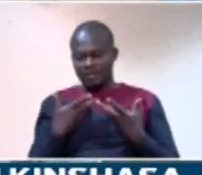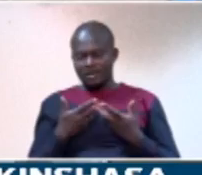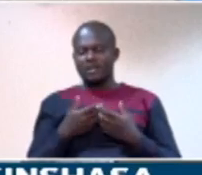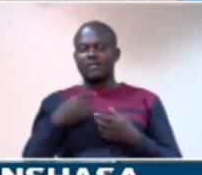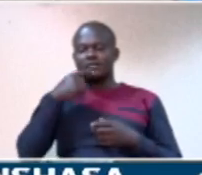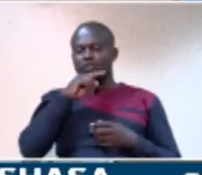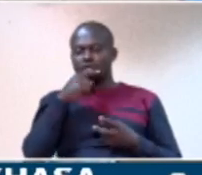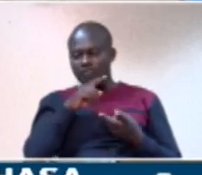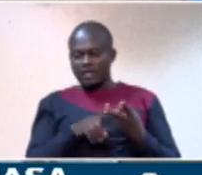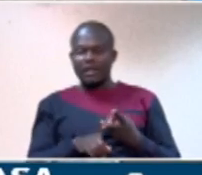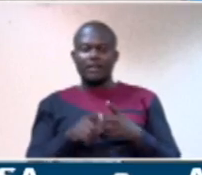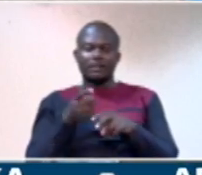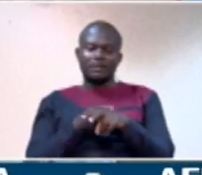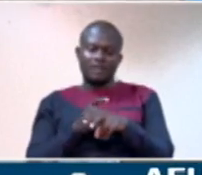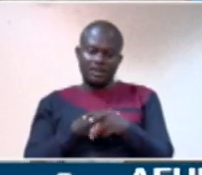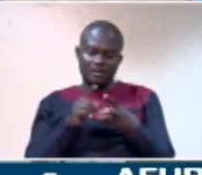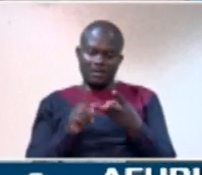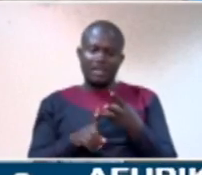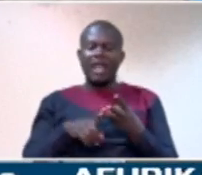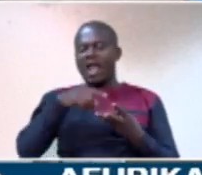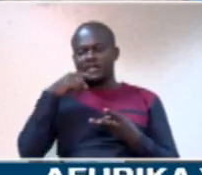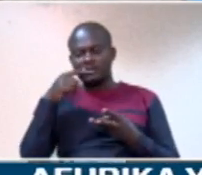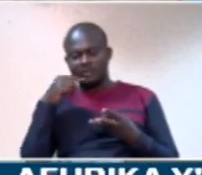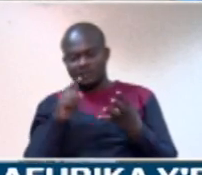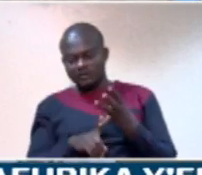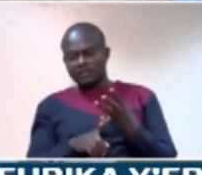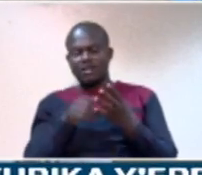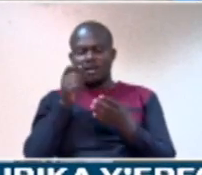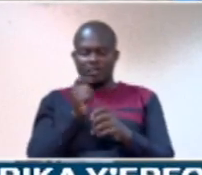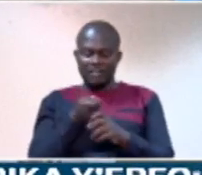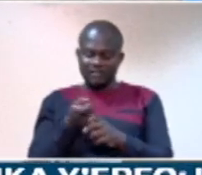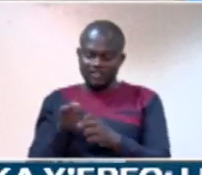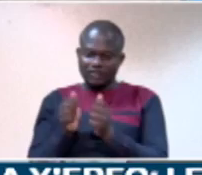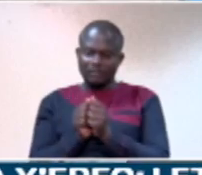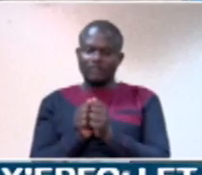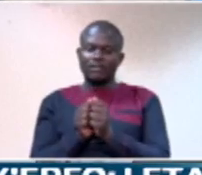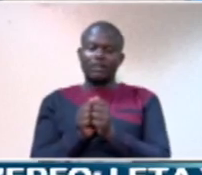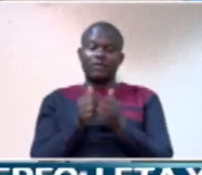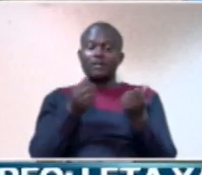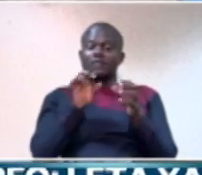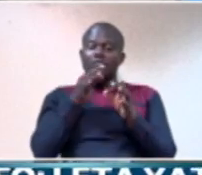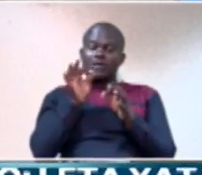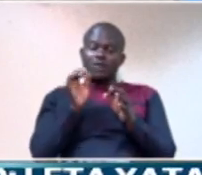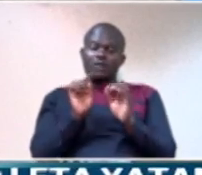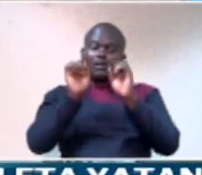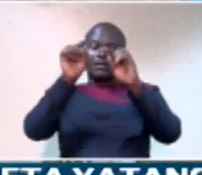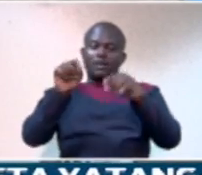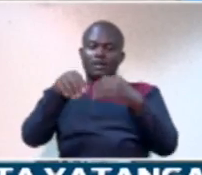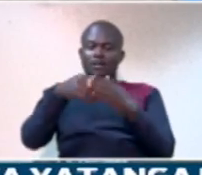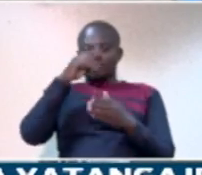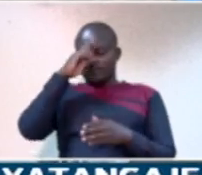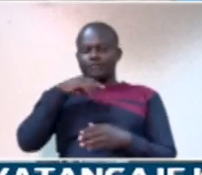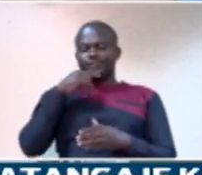ibijumba, ibirayi, inyama, amagi, uretse imboga tujya kwizanira hariya